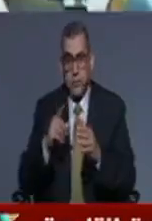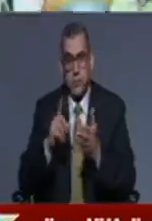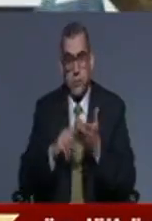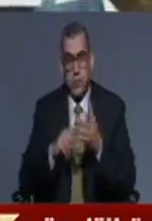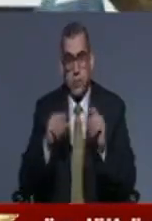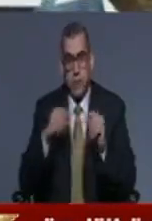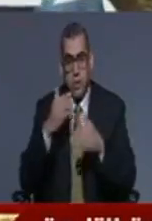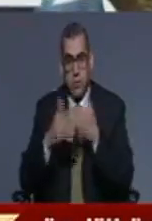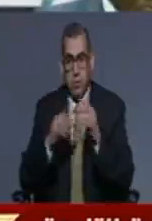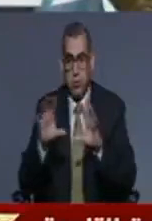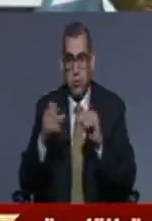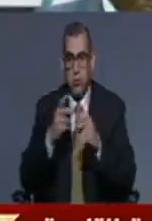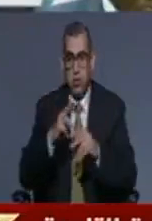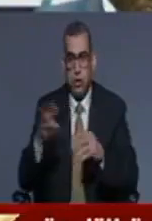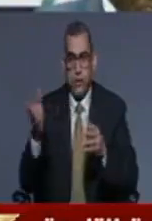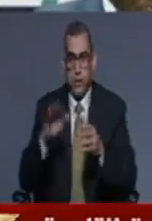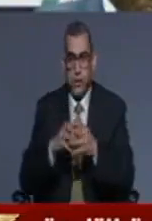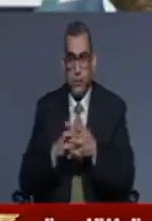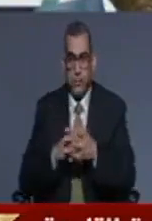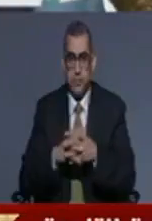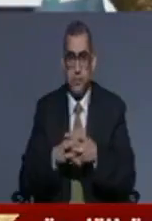الآخرين.